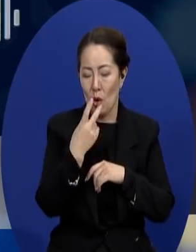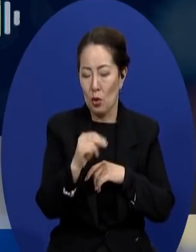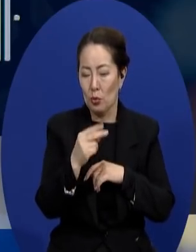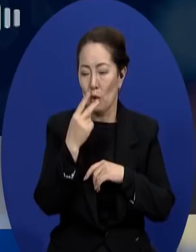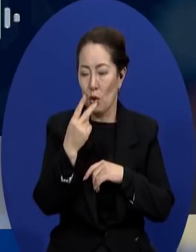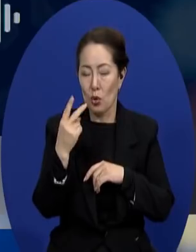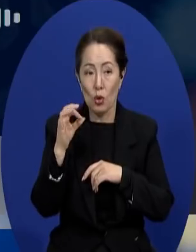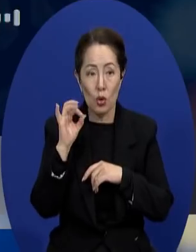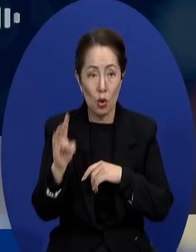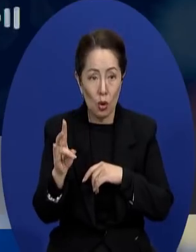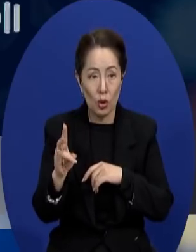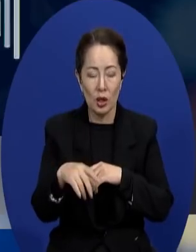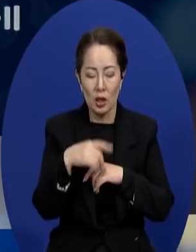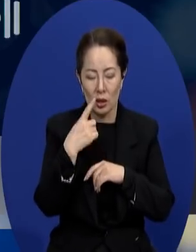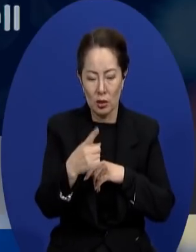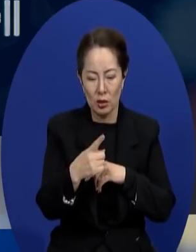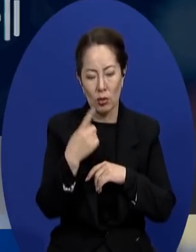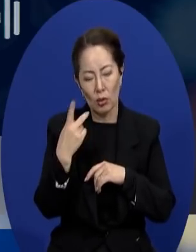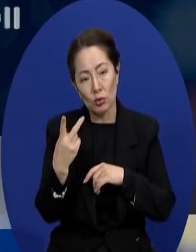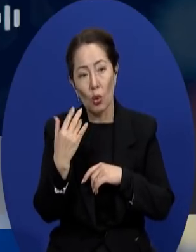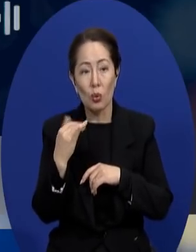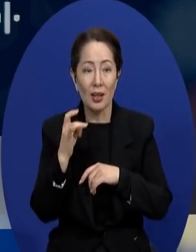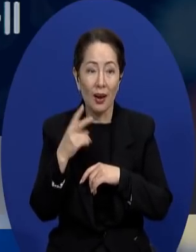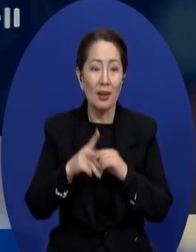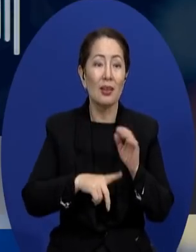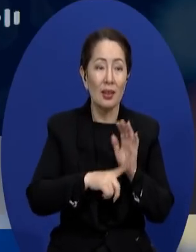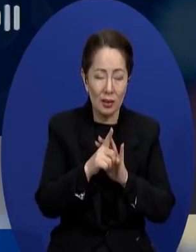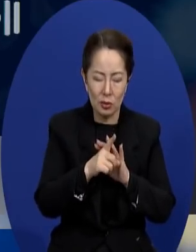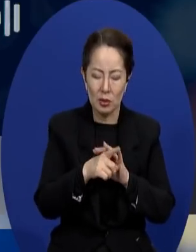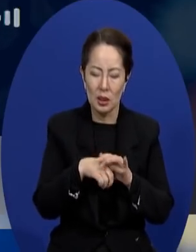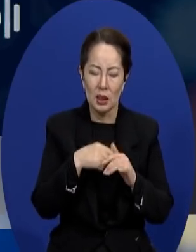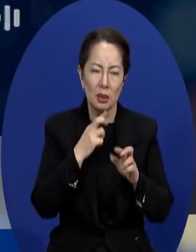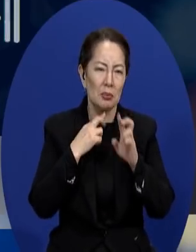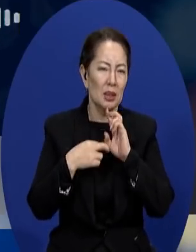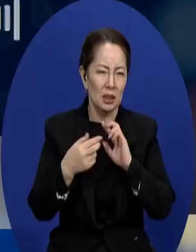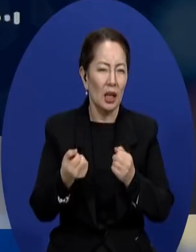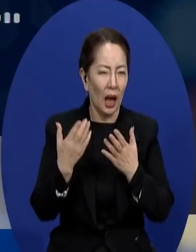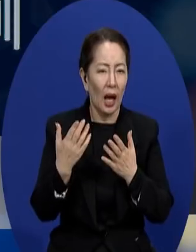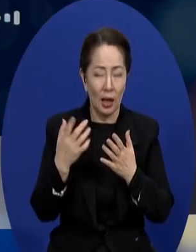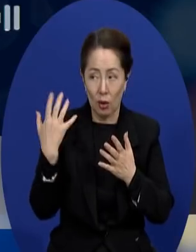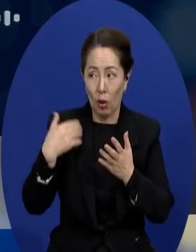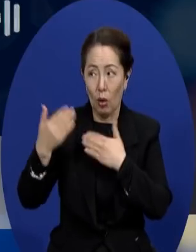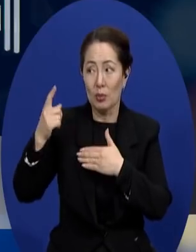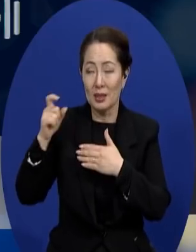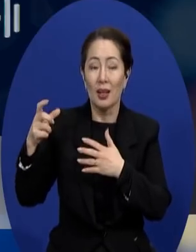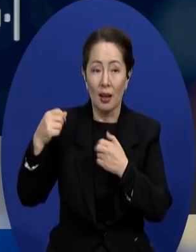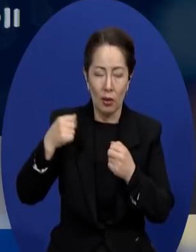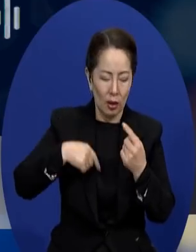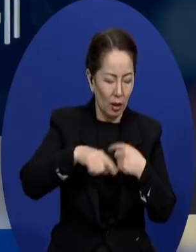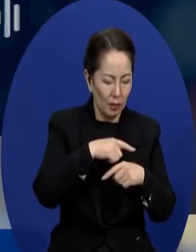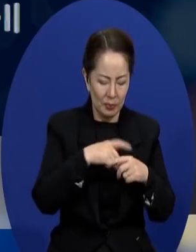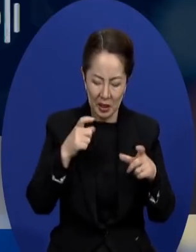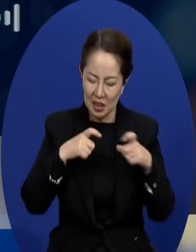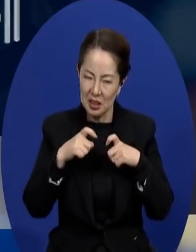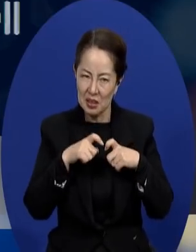2022 оны эхний 1-2 дугаар үйлчлээс эхлүүлээд маш хүндээр тусч эхэлсэн юм. За энэ дээр бол одоо маш эдийн засгийн бас